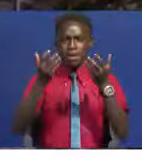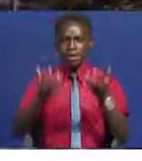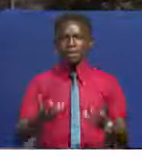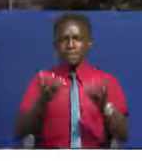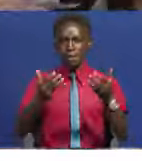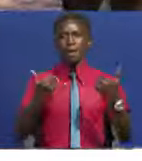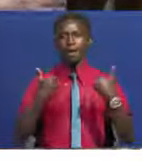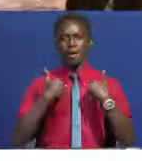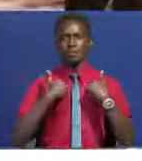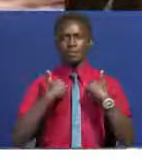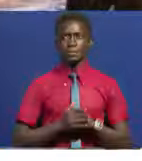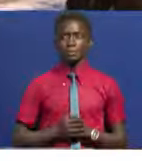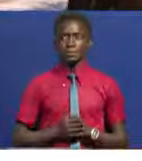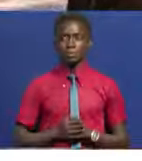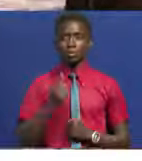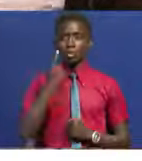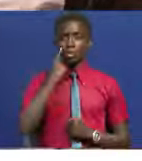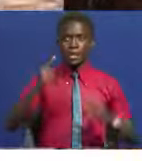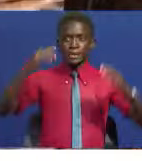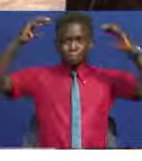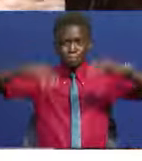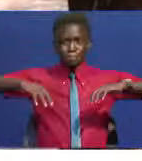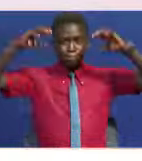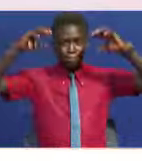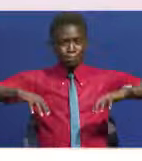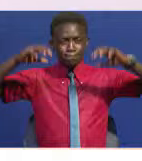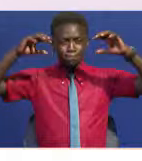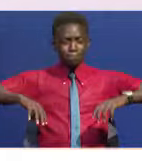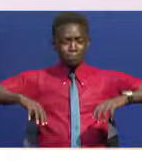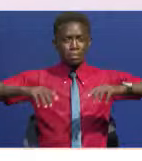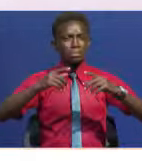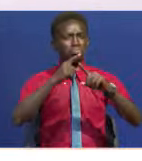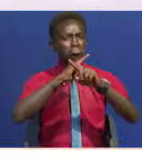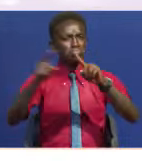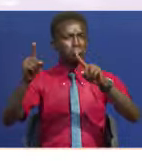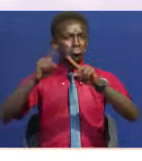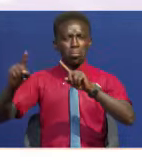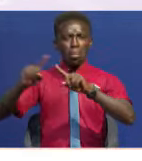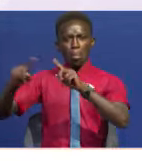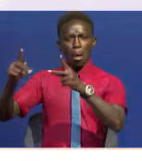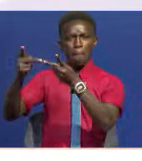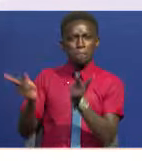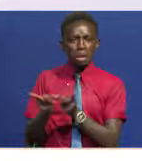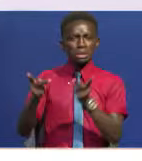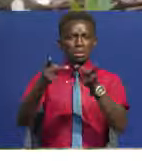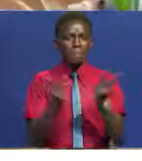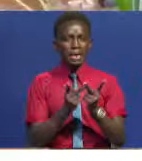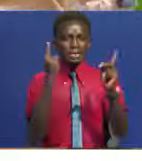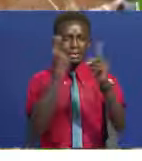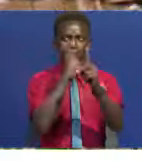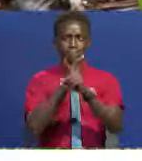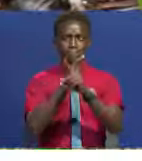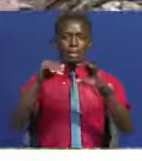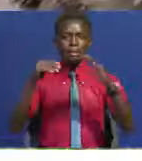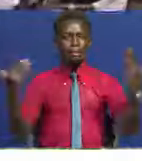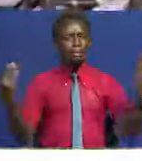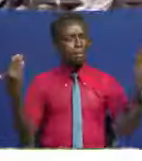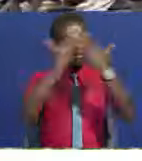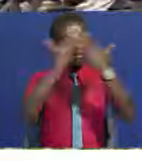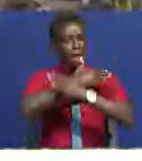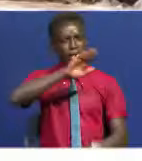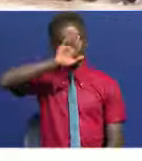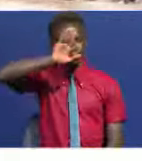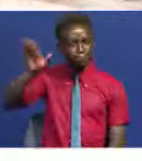Ndivyo hali ilivyokuwa kufuatia mvua iliyonyesha katika maeneo tofauti nchini usiku kucha. Kibra,